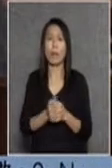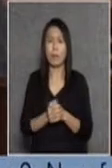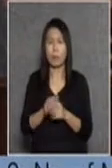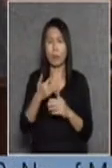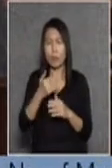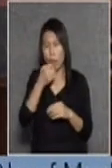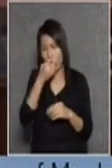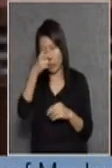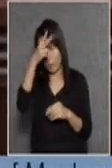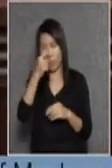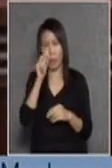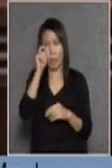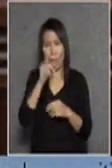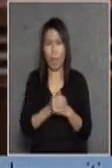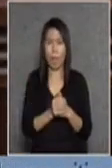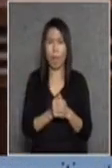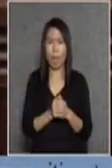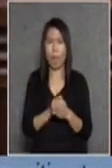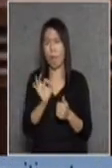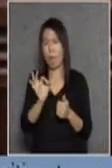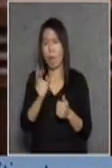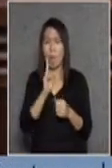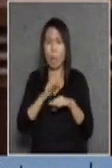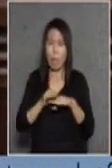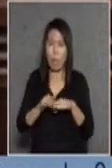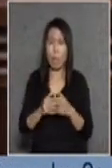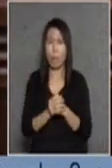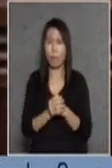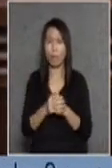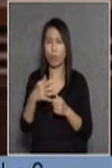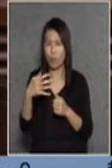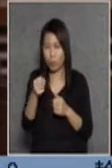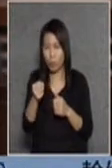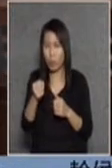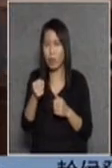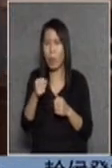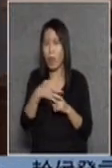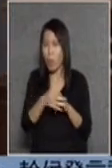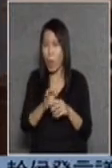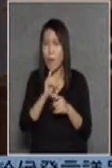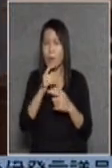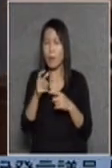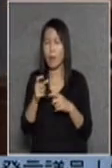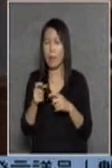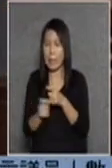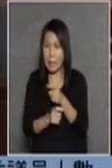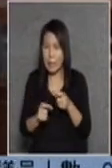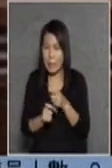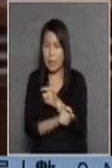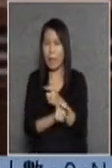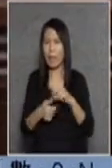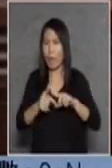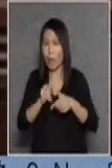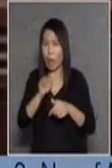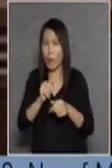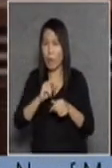又係好怪嘅，我哋係冇一般呢個主權國家有嘅一啲經濟嘅工具咧，去